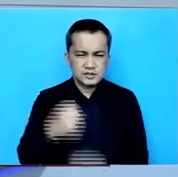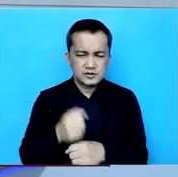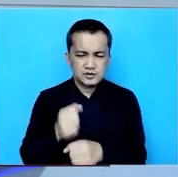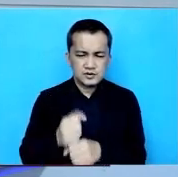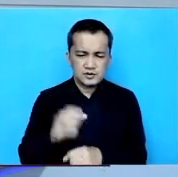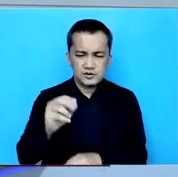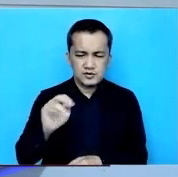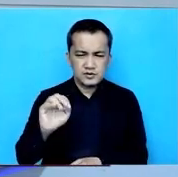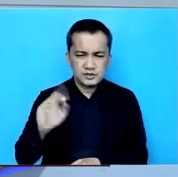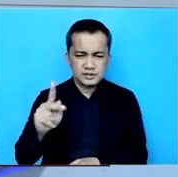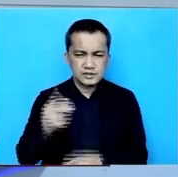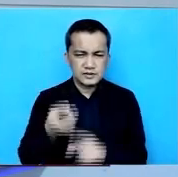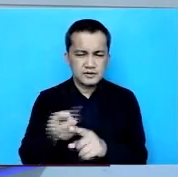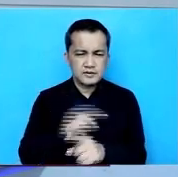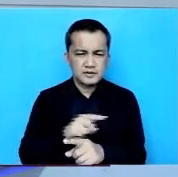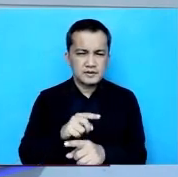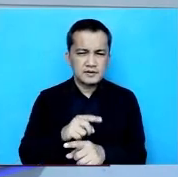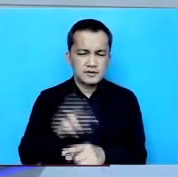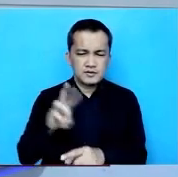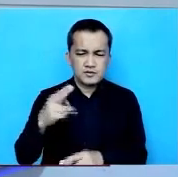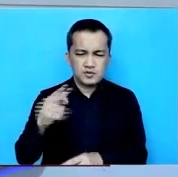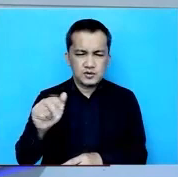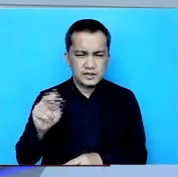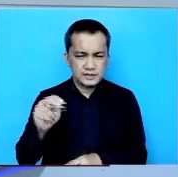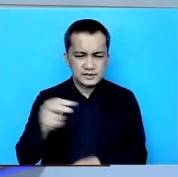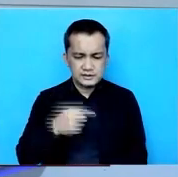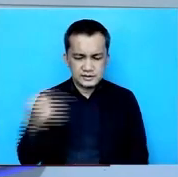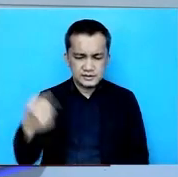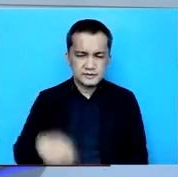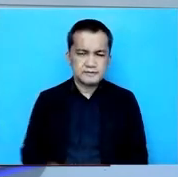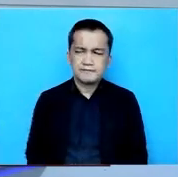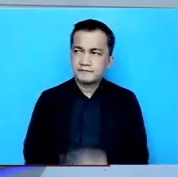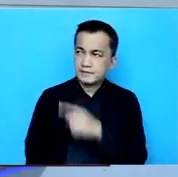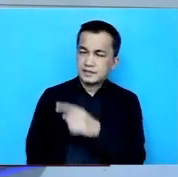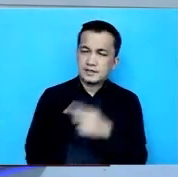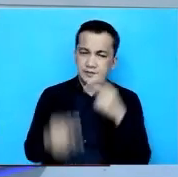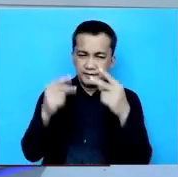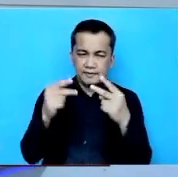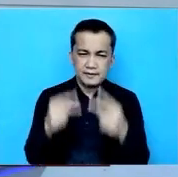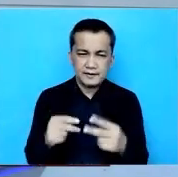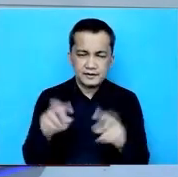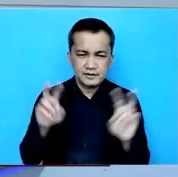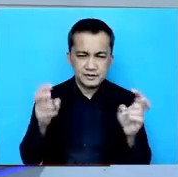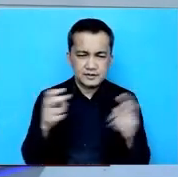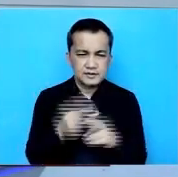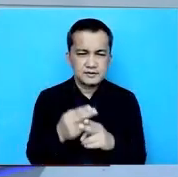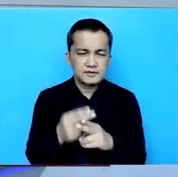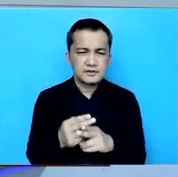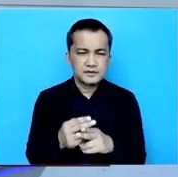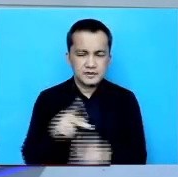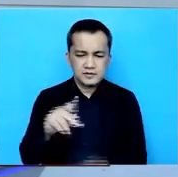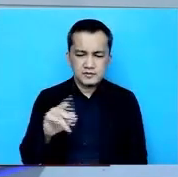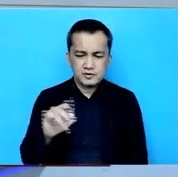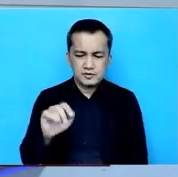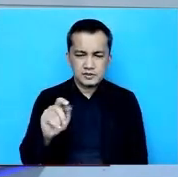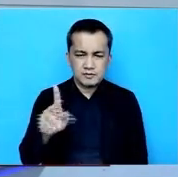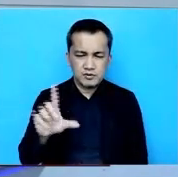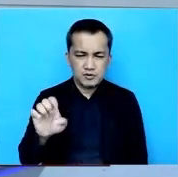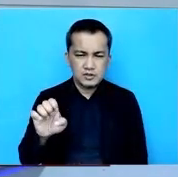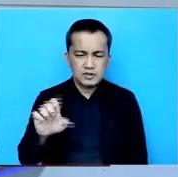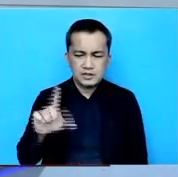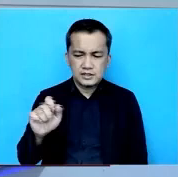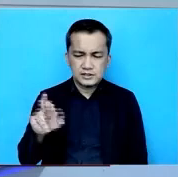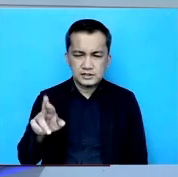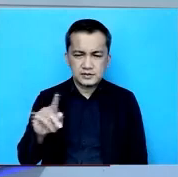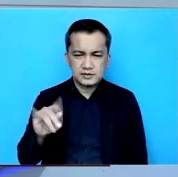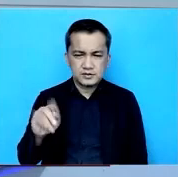Optics na nakabase po sa Wuhan, China. Ito po yung kanilang website. Ang tawag po sa kanya ay Portable Laser Speedometer.